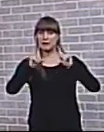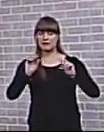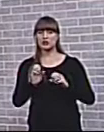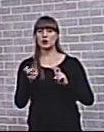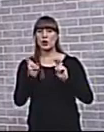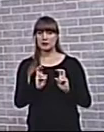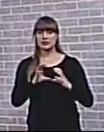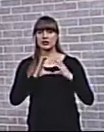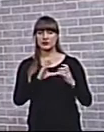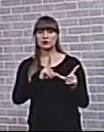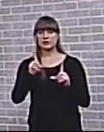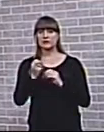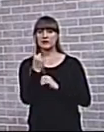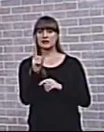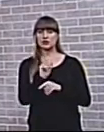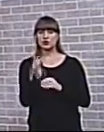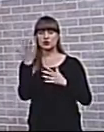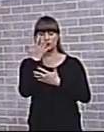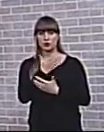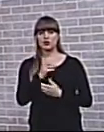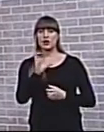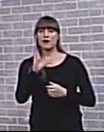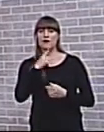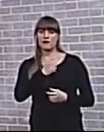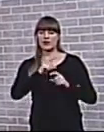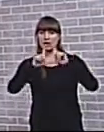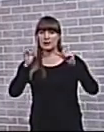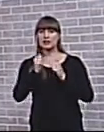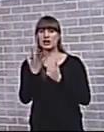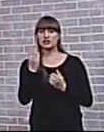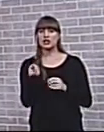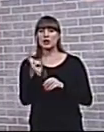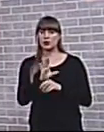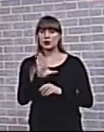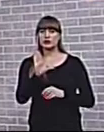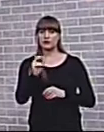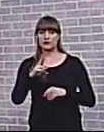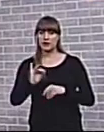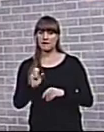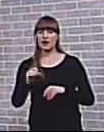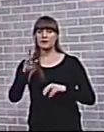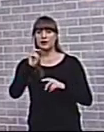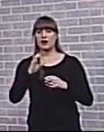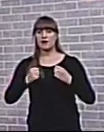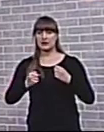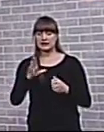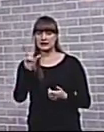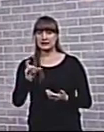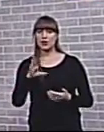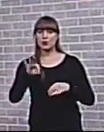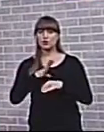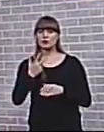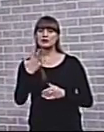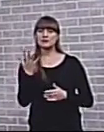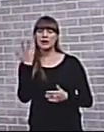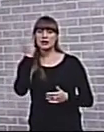отвезли в 11 часов ночи в военкомат. Каждый год в этот день приходит сюда вдова водителя Василия Быстрова, Ольга. Мужу было 35, когда